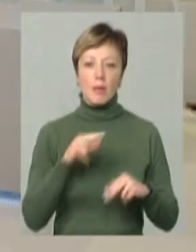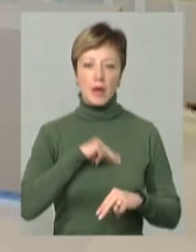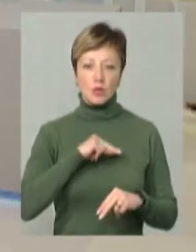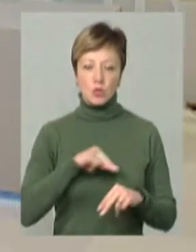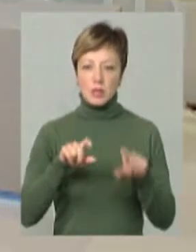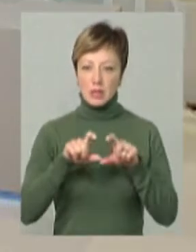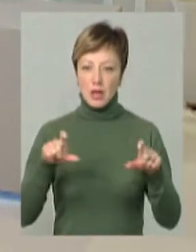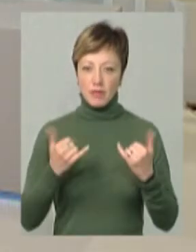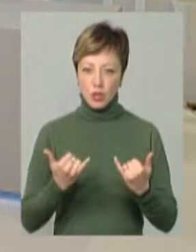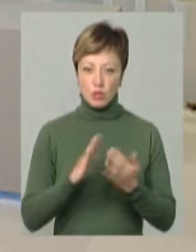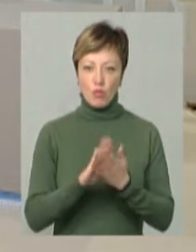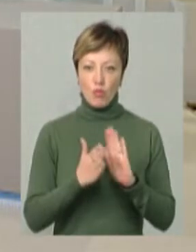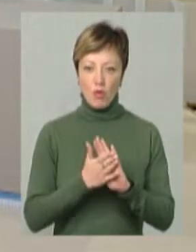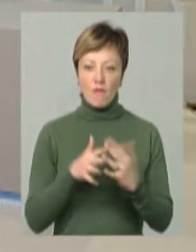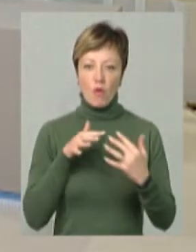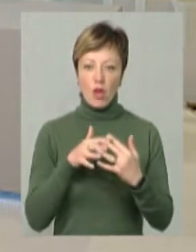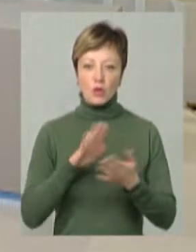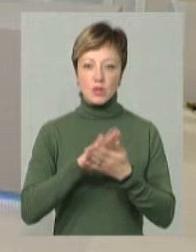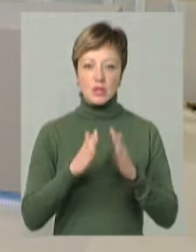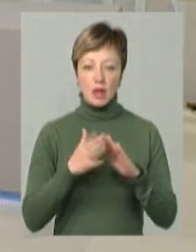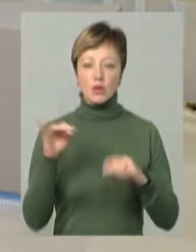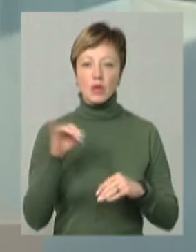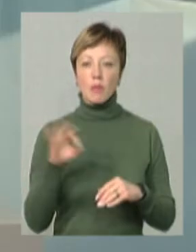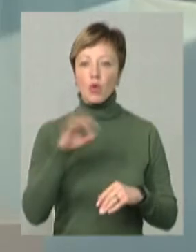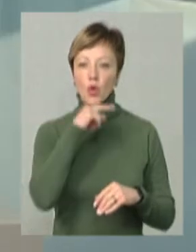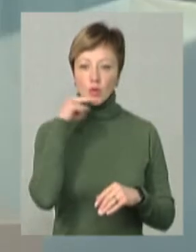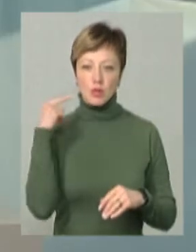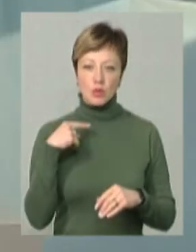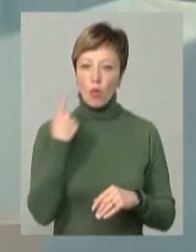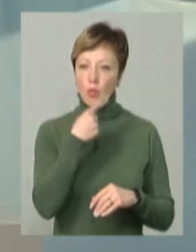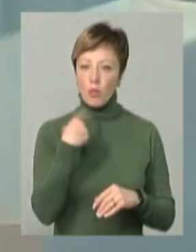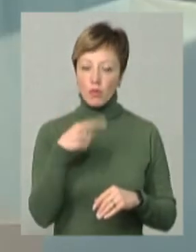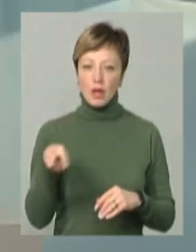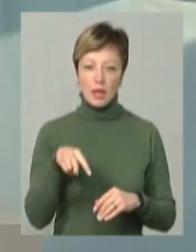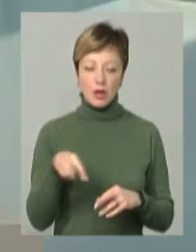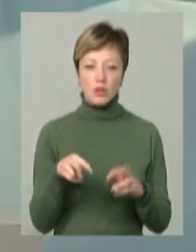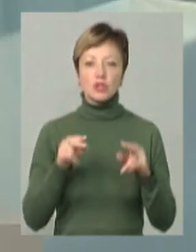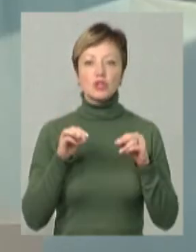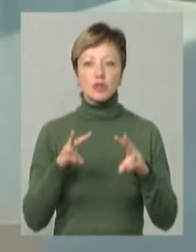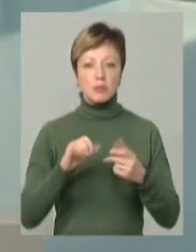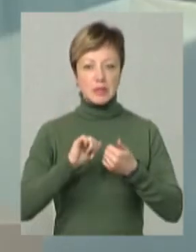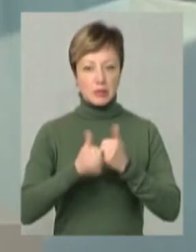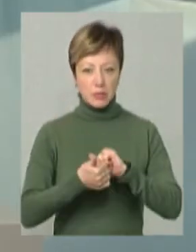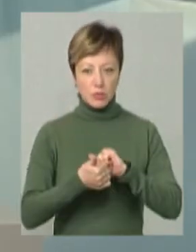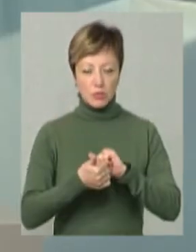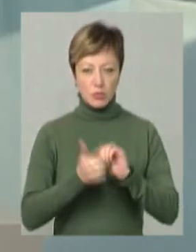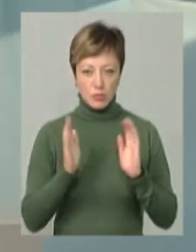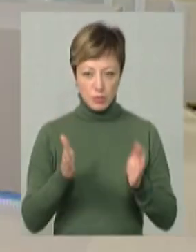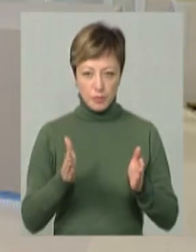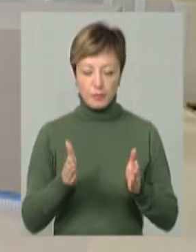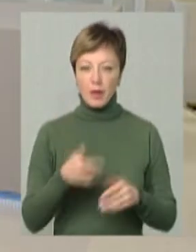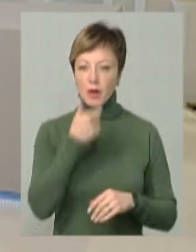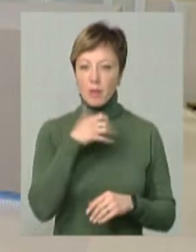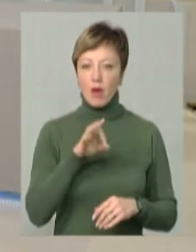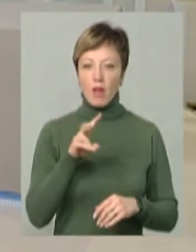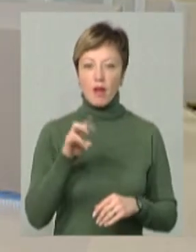працює заклад в нинішніх умовах воєнного стану, про російськомовну літературу та те, чим її замінюватимуть. Пані